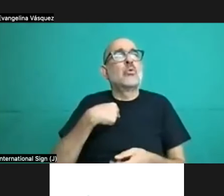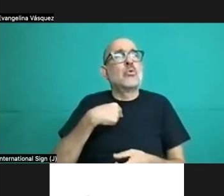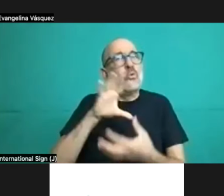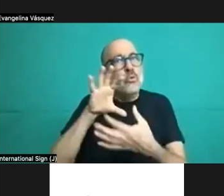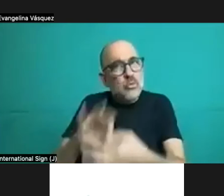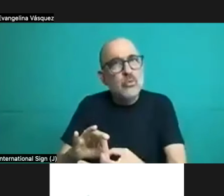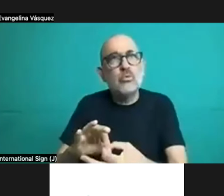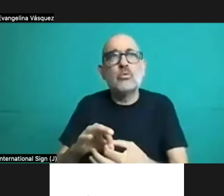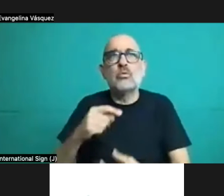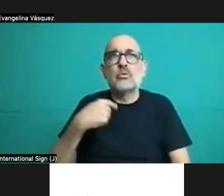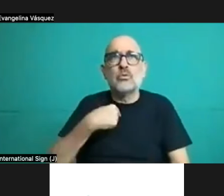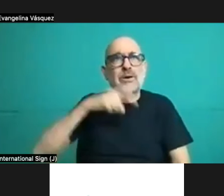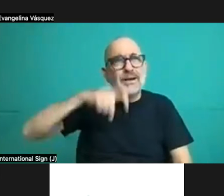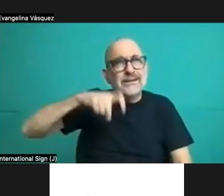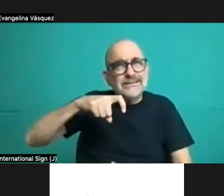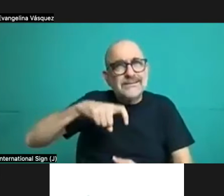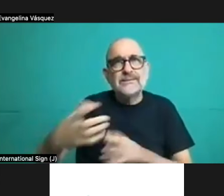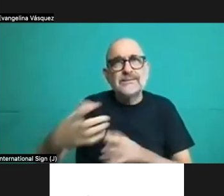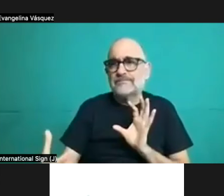C'est important qu'il